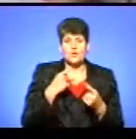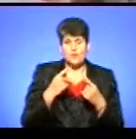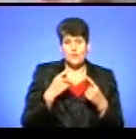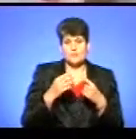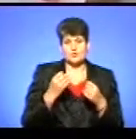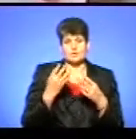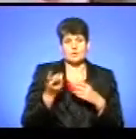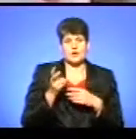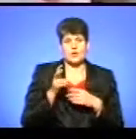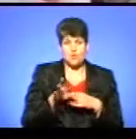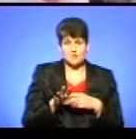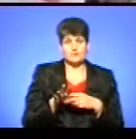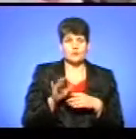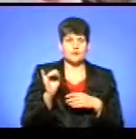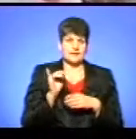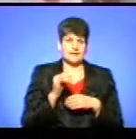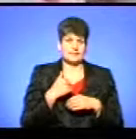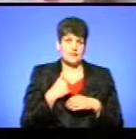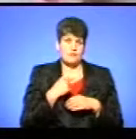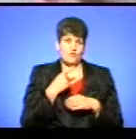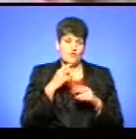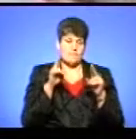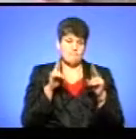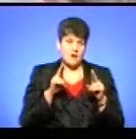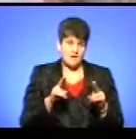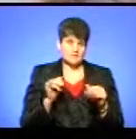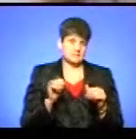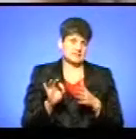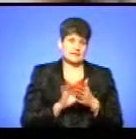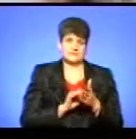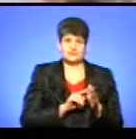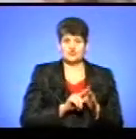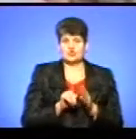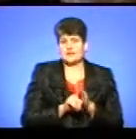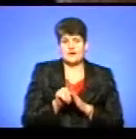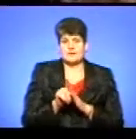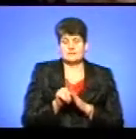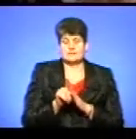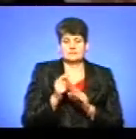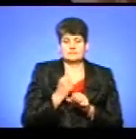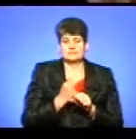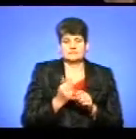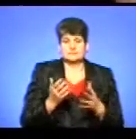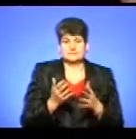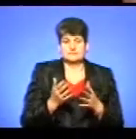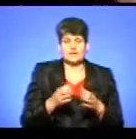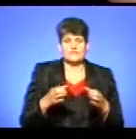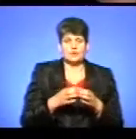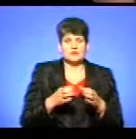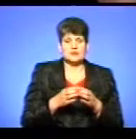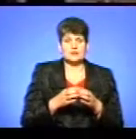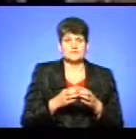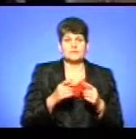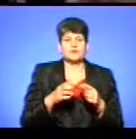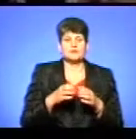просто приходимо і нам кажуть правила, і ми зразу починаємо включатися в роботу на місці. Команда факультету аграрної